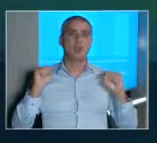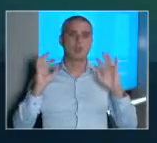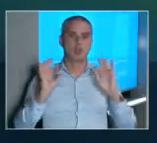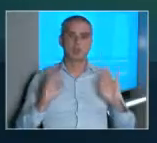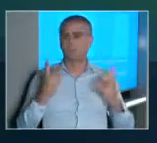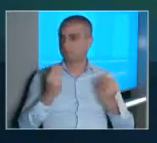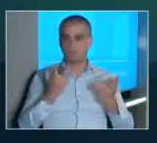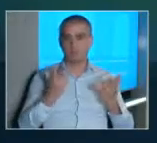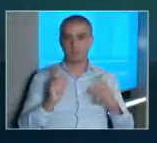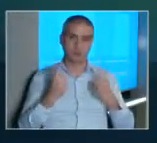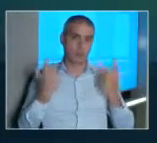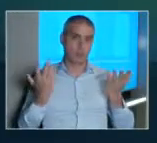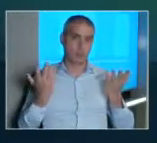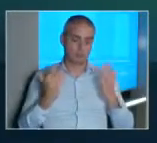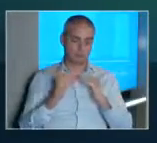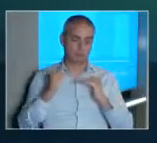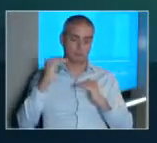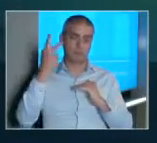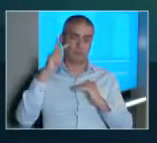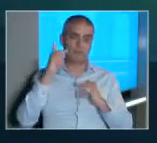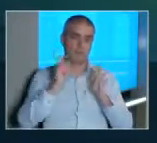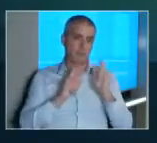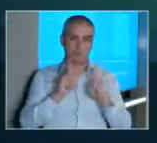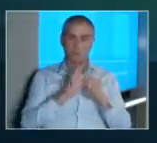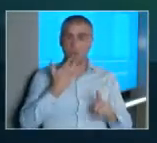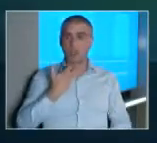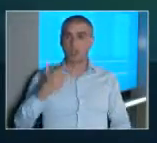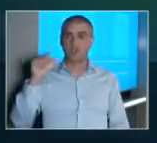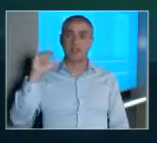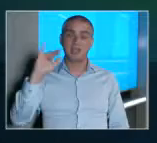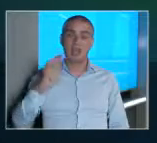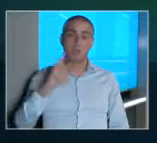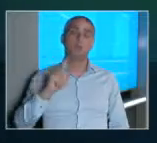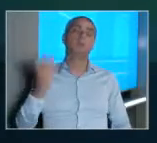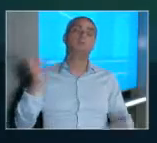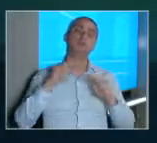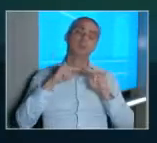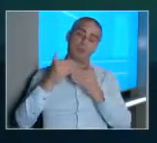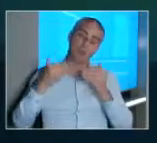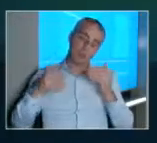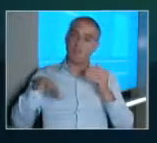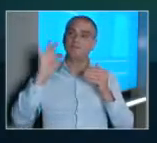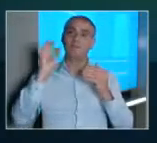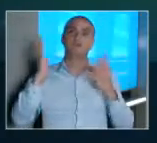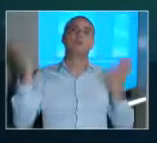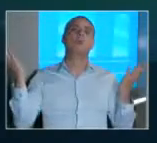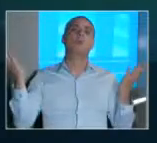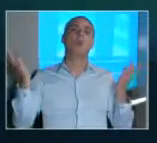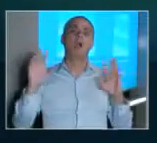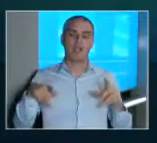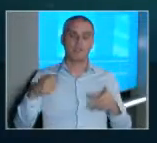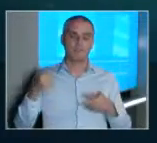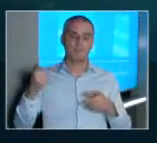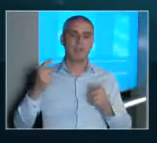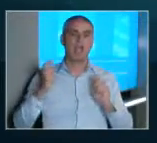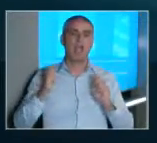אמיתית, היא דבר שקורה, מתגבר, ואנשים כמו הרב אליהו לצערי יישארו מאחור ויגלו שגם העגלה,